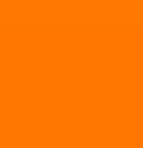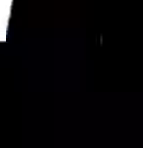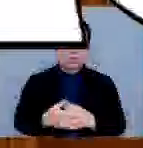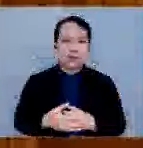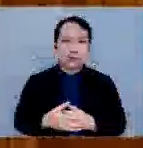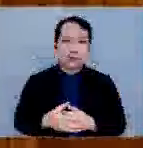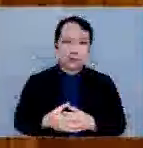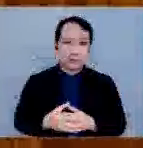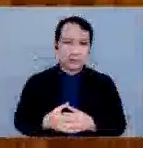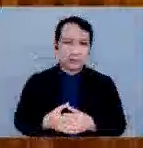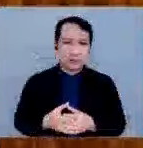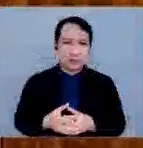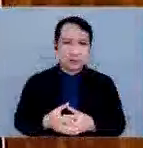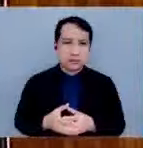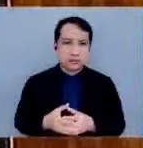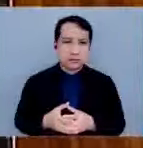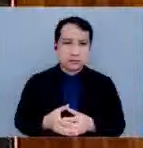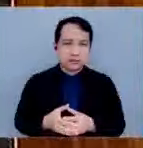Pasyal nga ba?